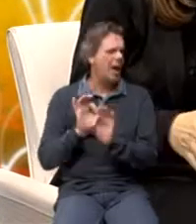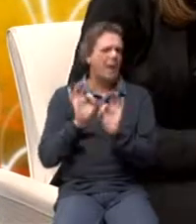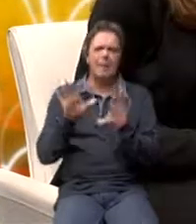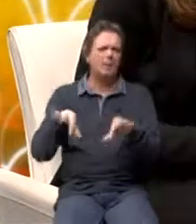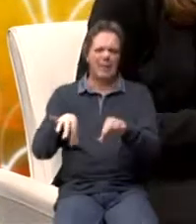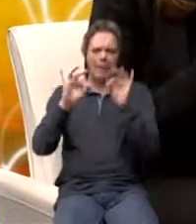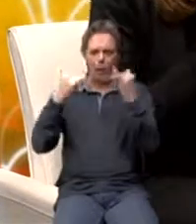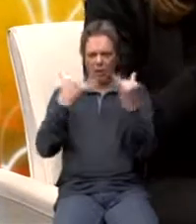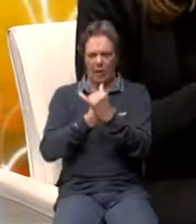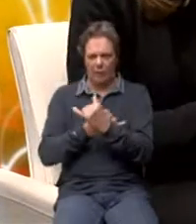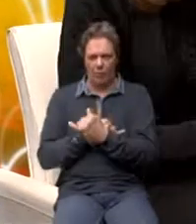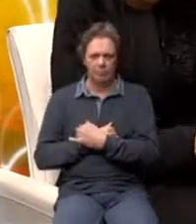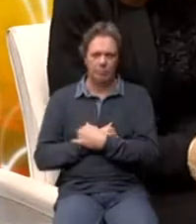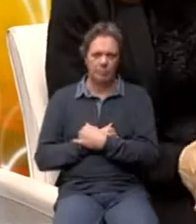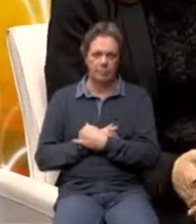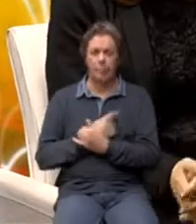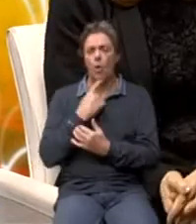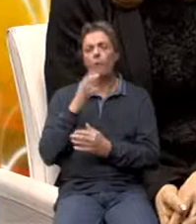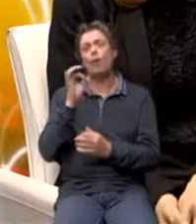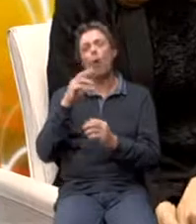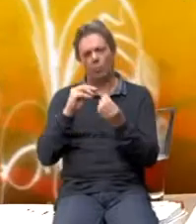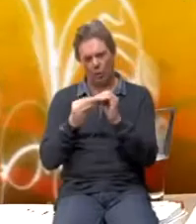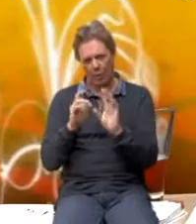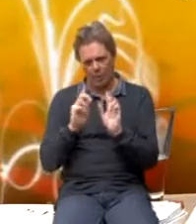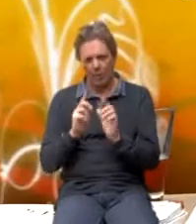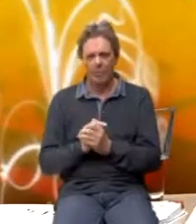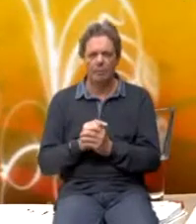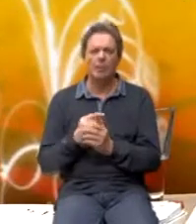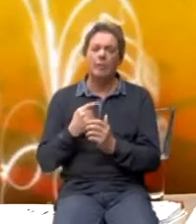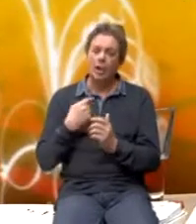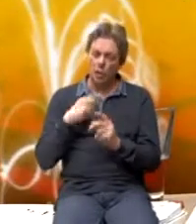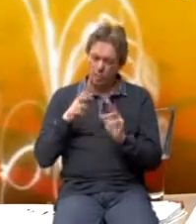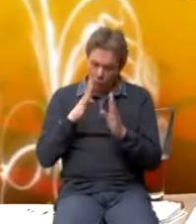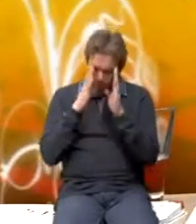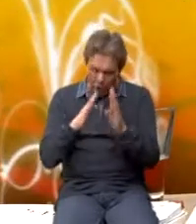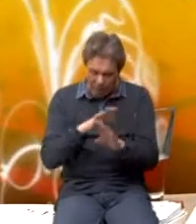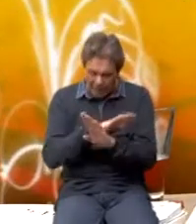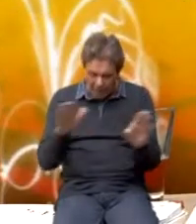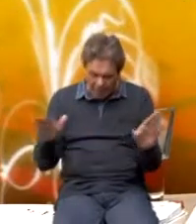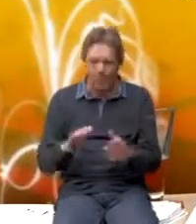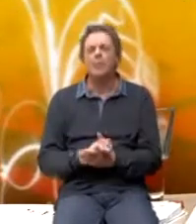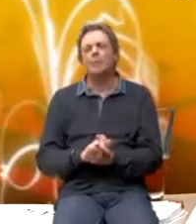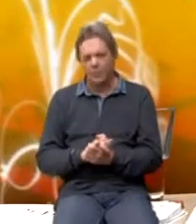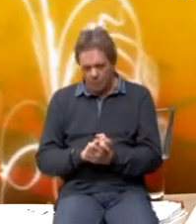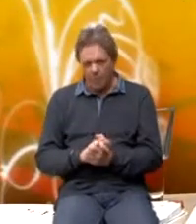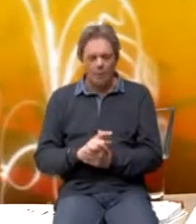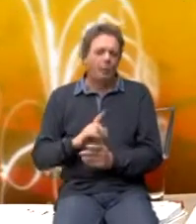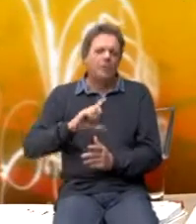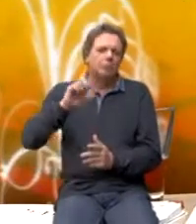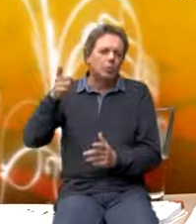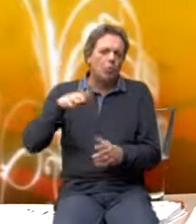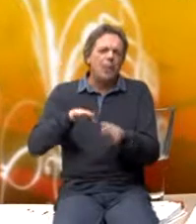nađeno. Dobro, evo. Mislim, to u trgovinama govorimo ove godine. Evo. Znači, možemo imati povjerenje. Da. Sljedeći ministar poljoprivrede, ne znam ko će